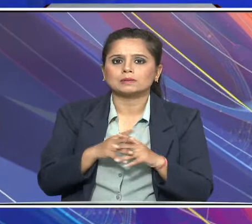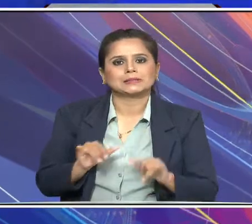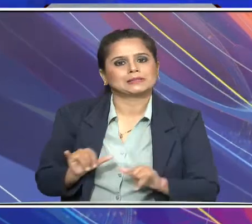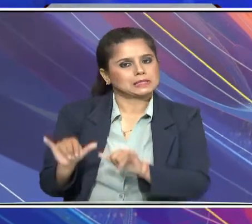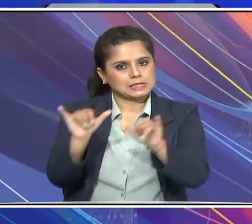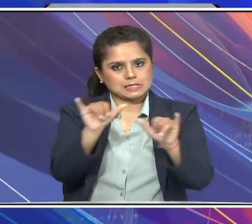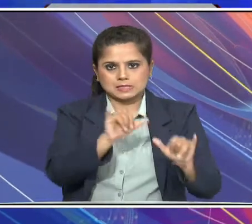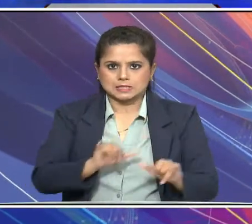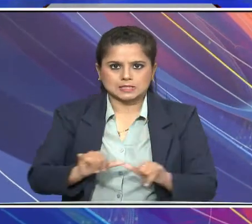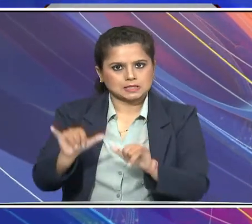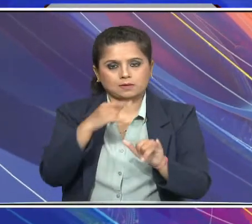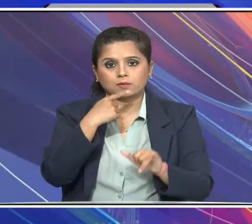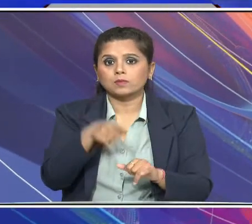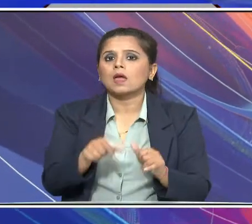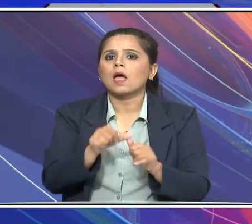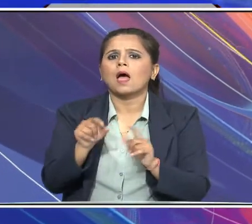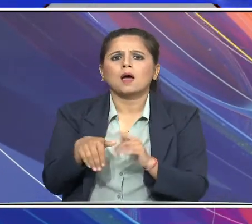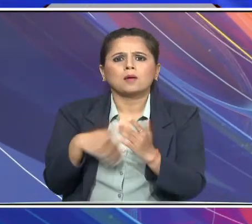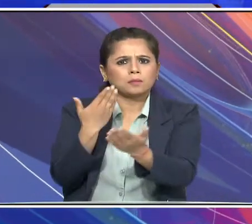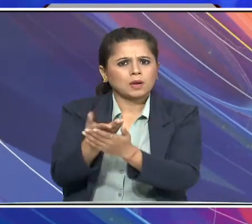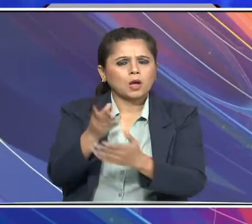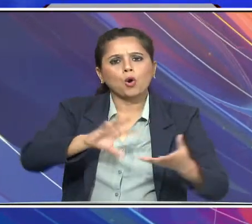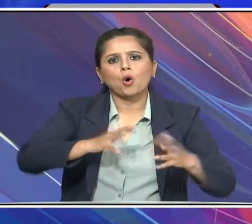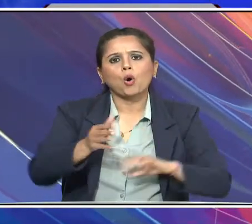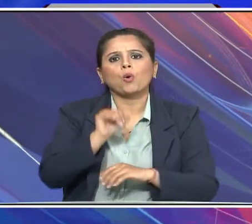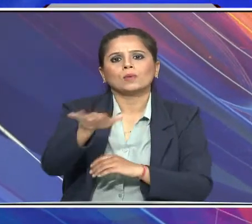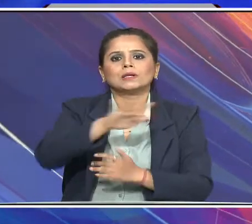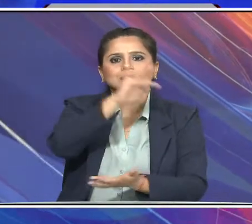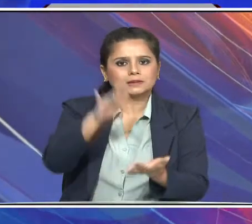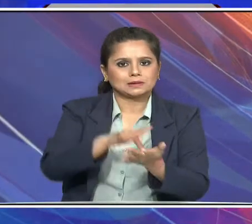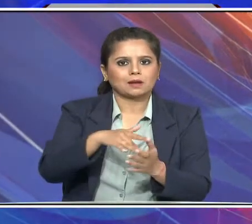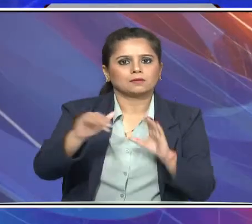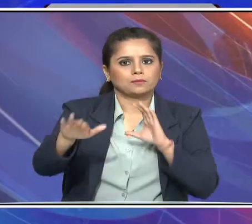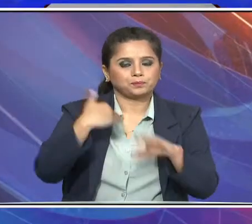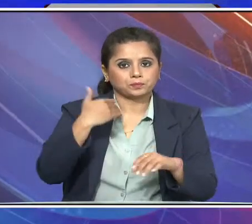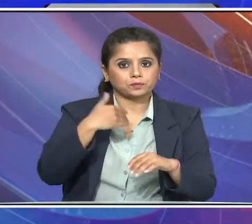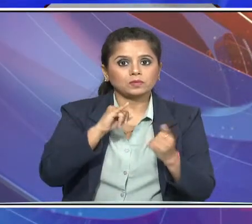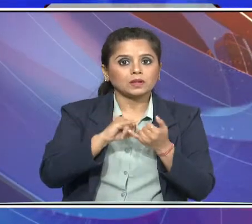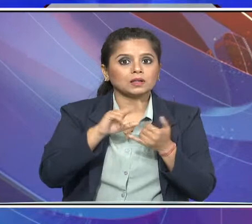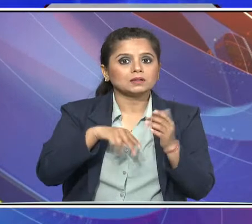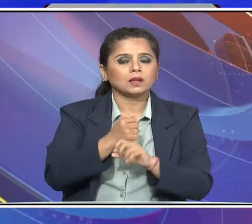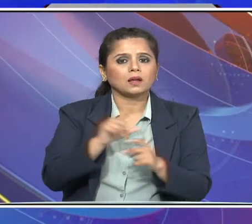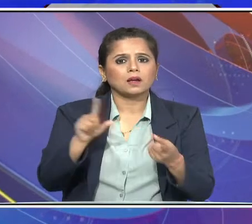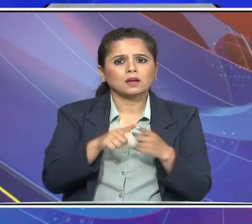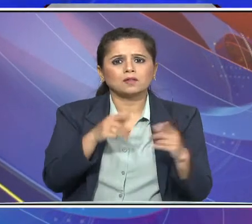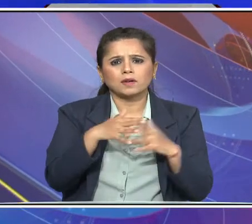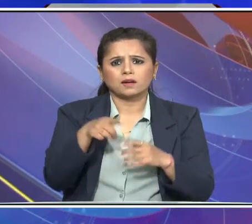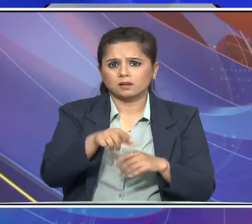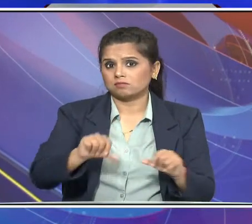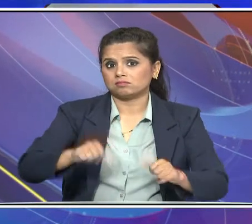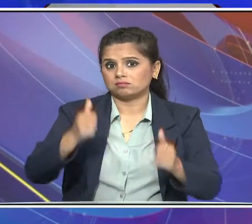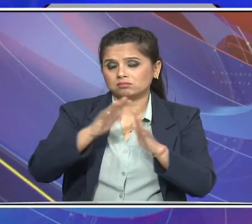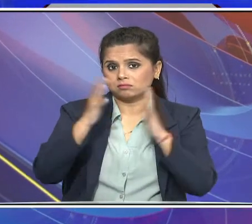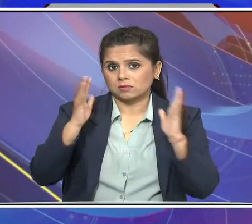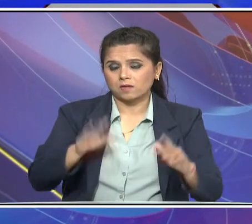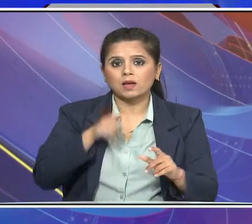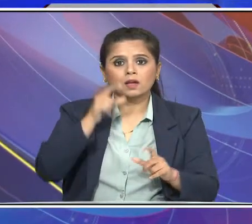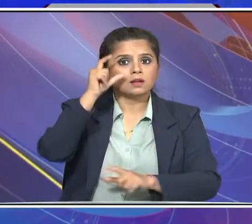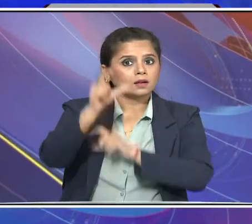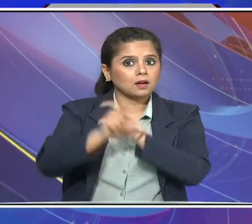उसे स्टेट में एप्लीकेशन आई ऑटोमेटिक सेंटर में ए गए सिंगल विंडो सिस्टम में बहुत सफलता मिली है और इंडस्ट्रीज